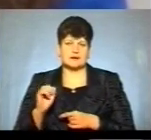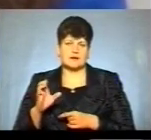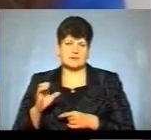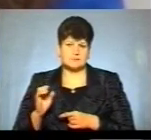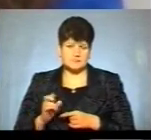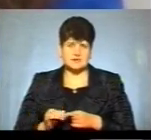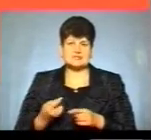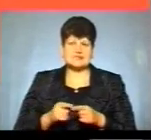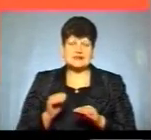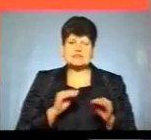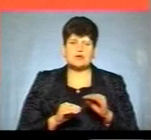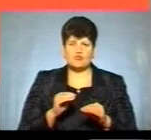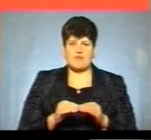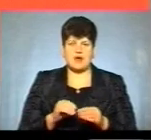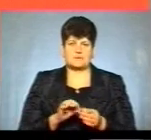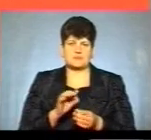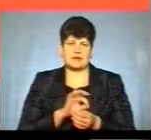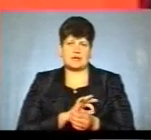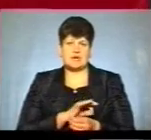складова лікарського засобу.